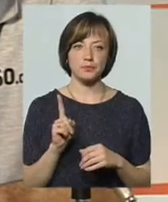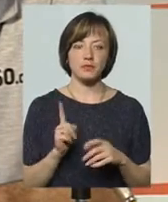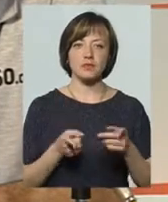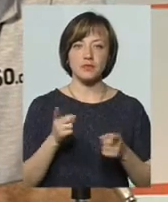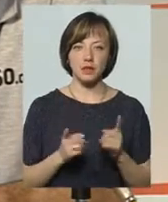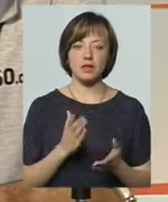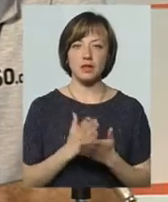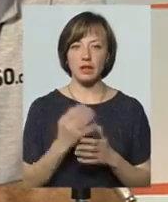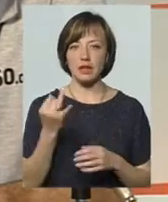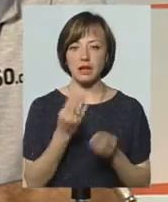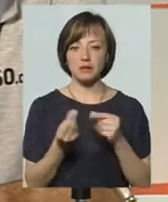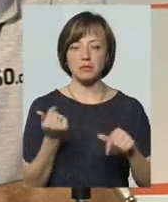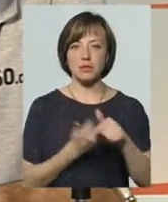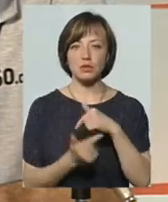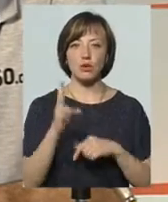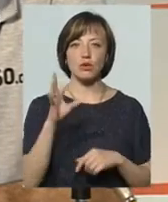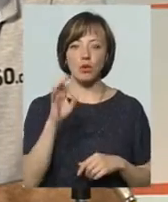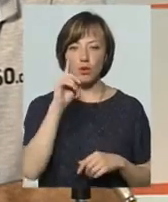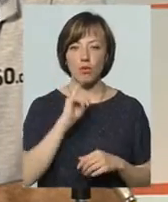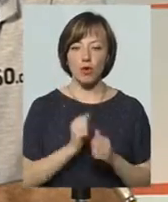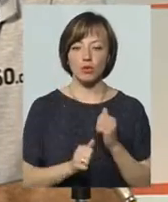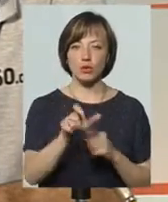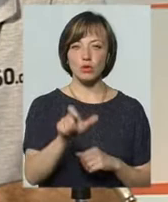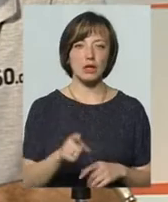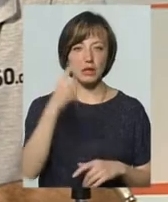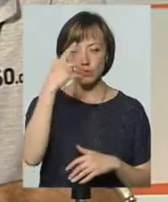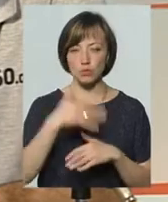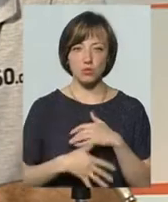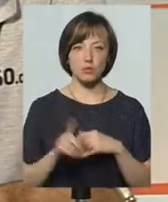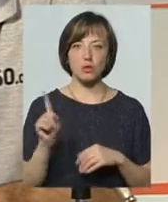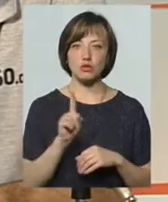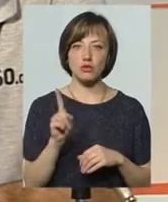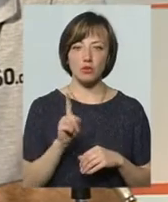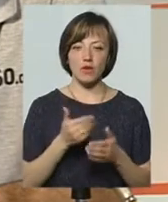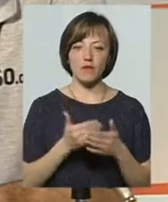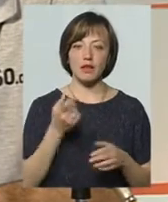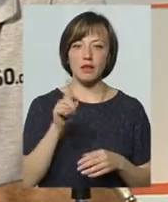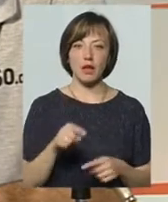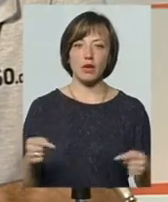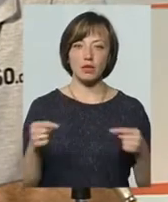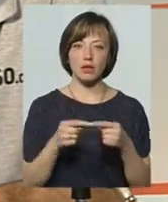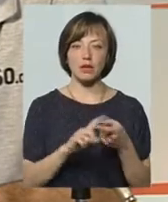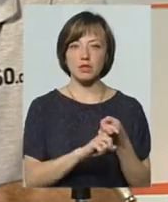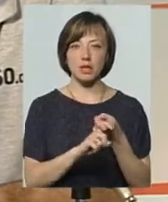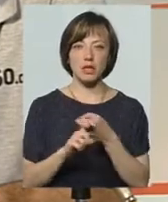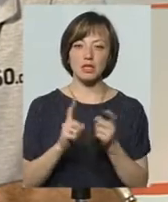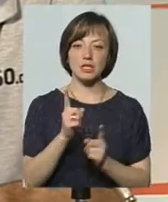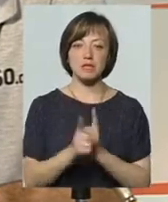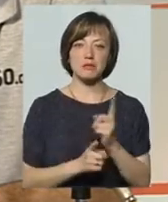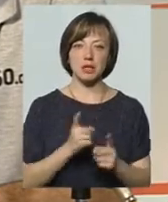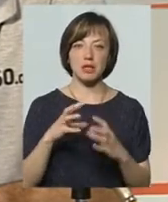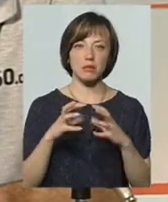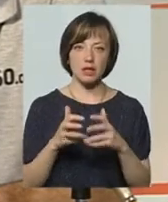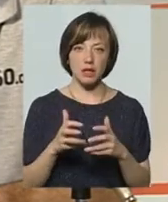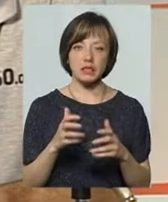звичайно, є інтереси бізнесу, але поки кожна людина не зрозуміє те, що від неї конкретно залежить зміна на планеті,